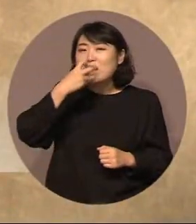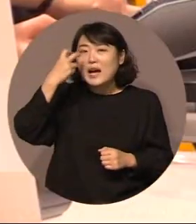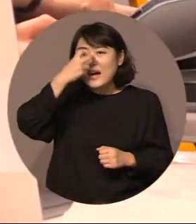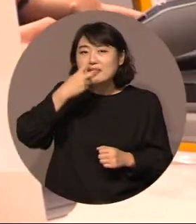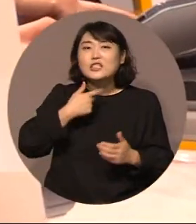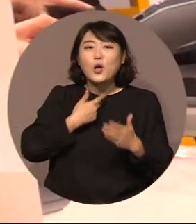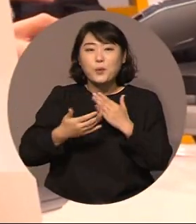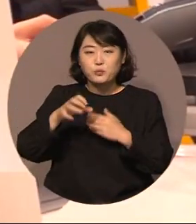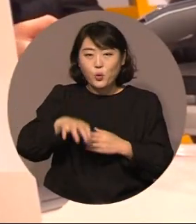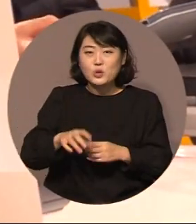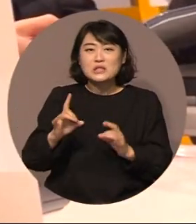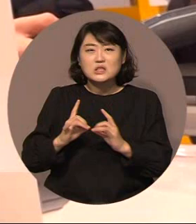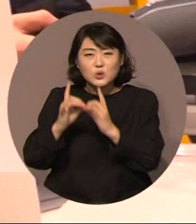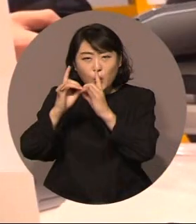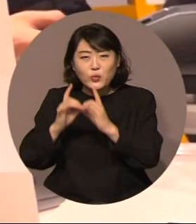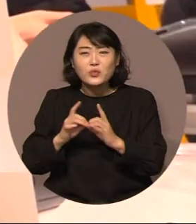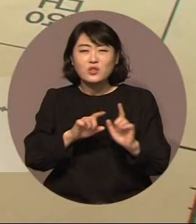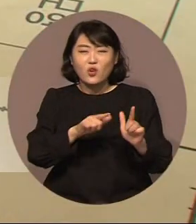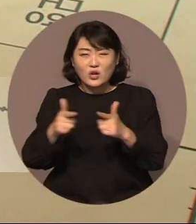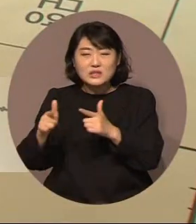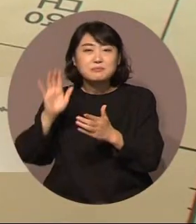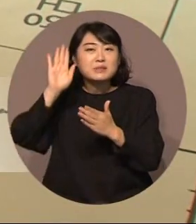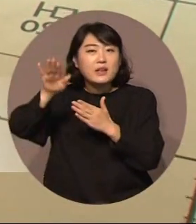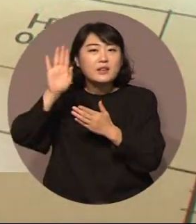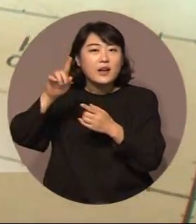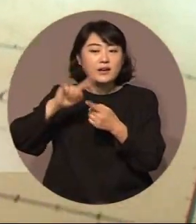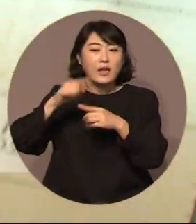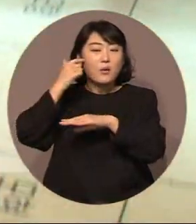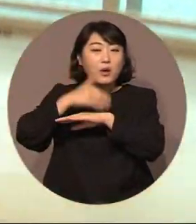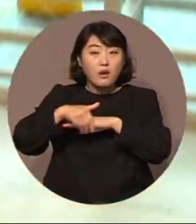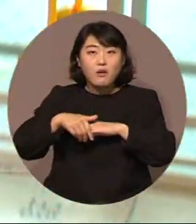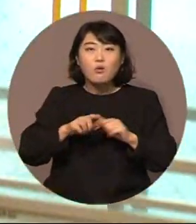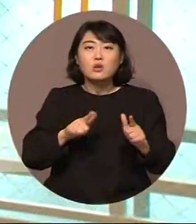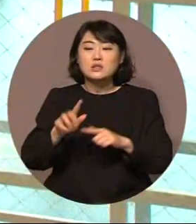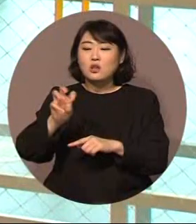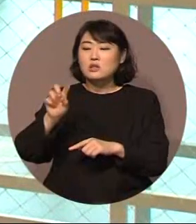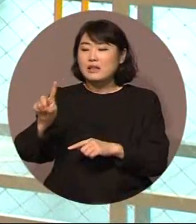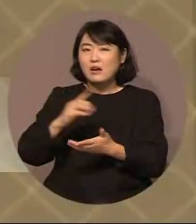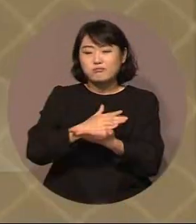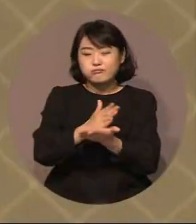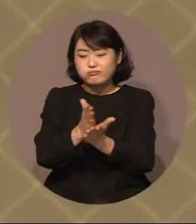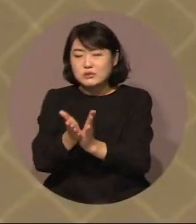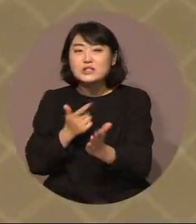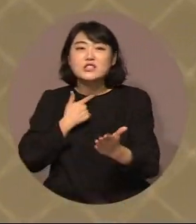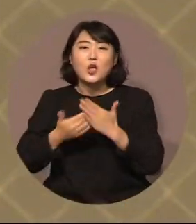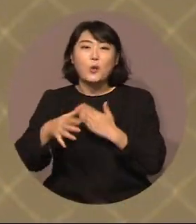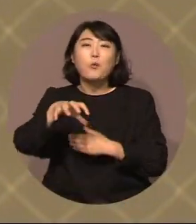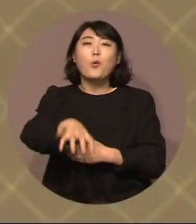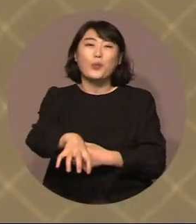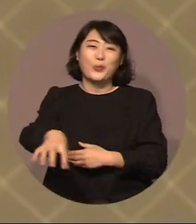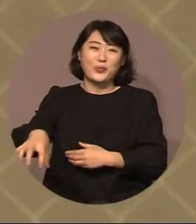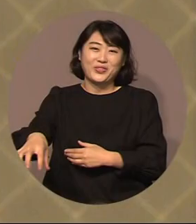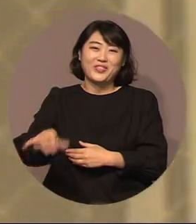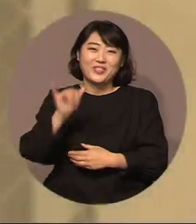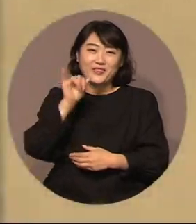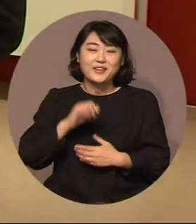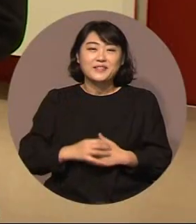자율주행차 등 미래 교통수단을 직접 기획하는 곳까지 31개 진로융합활동 체험 공간으로 가득